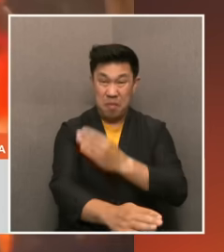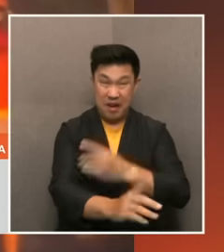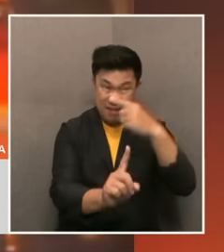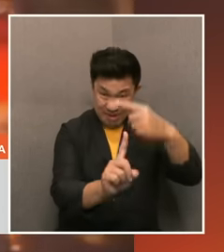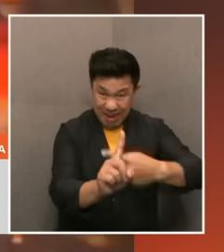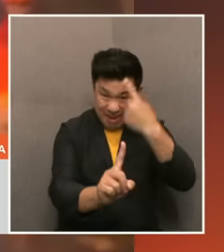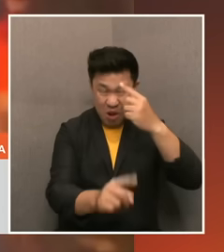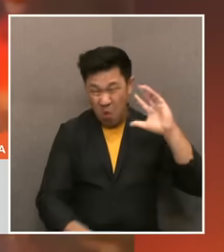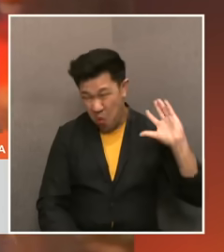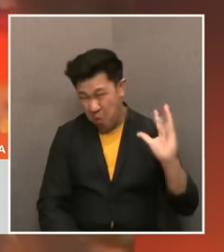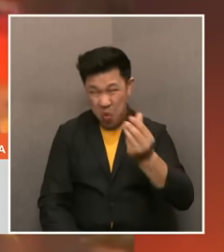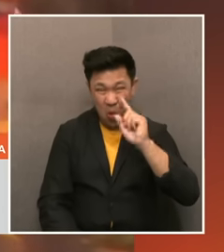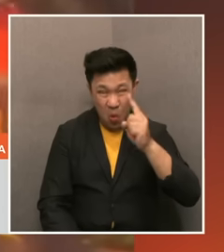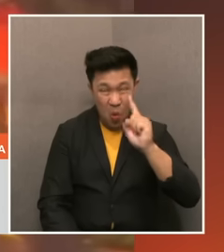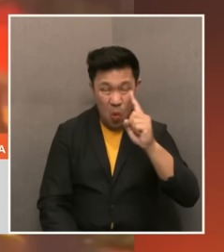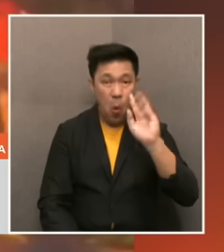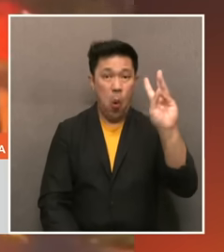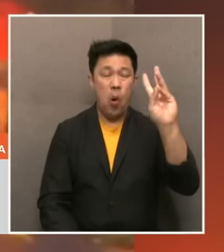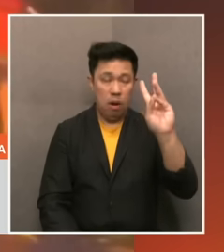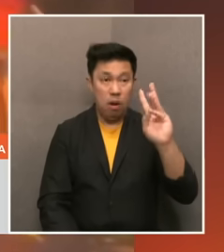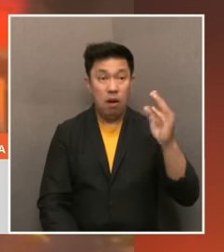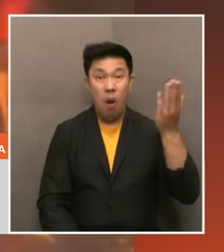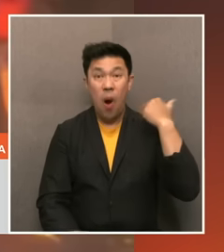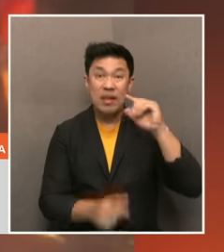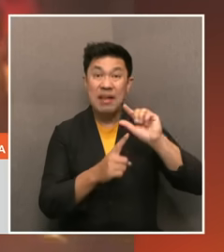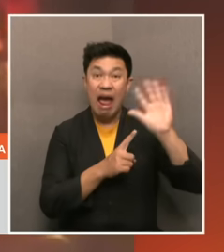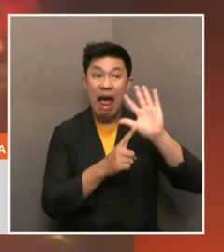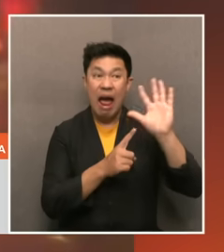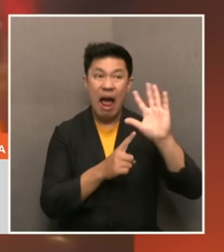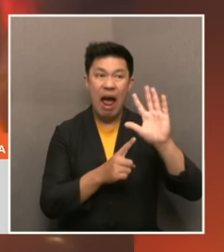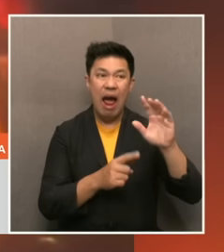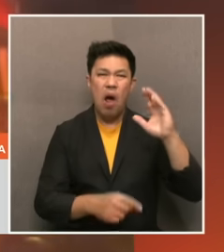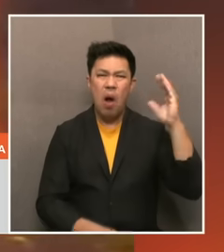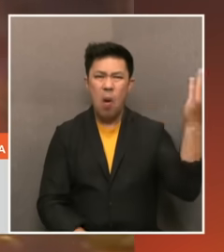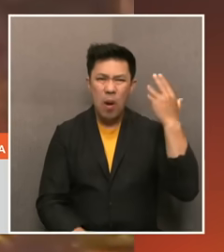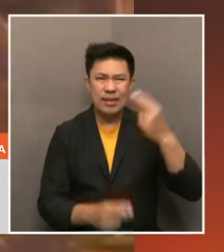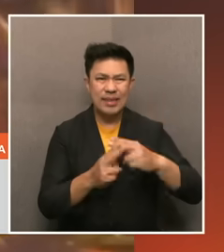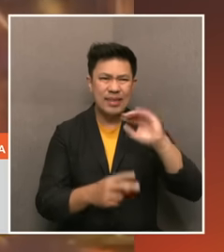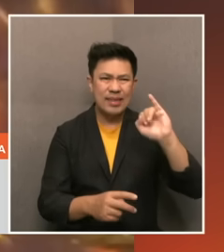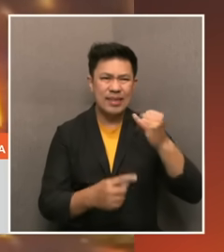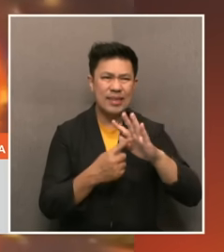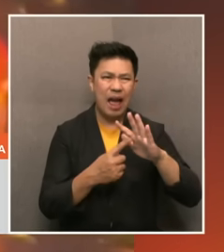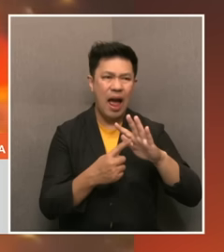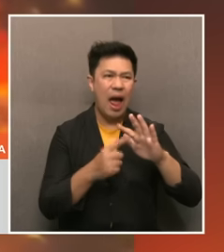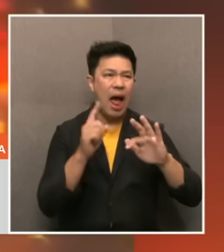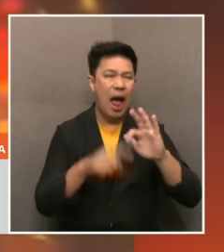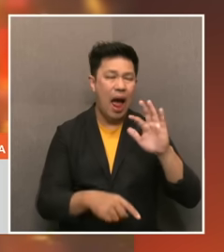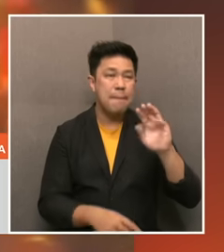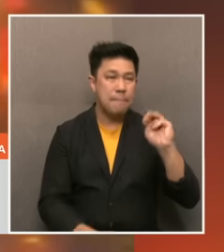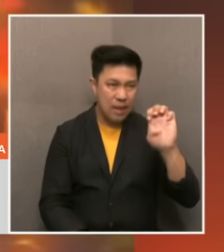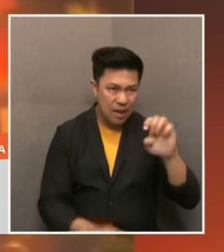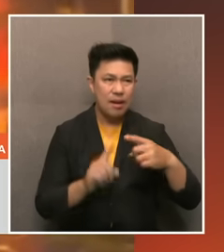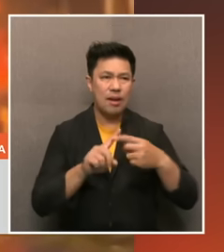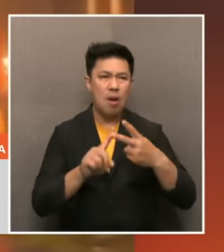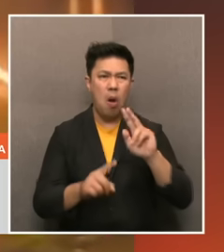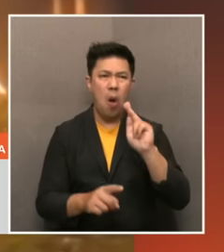เดือนส่วนพายุก่อนหน้านี้ลูกที่ 5เนี่ยก็มีทั้งจะมีนะครับแล้วก็ก่อนหน้านี้ก็มีกองเลยด้วยก่อความเสียหาย